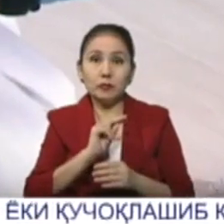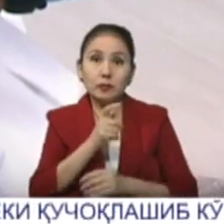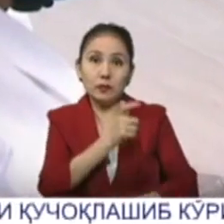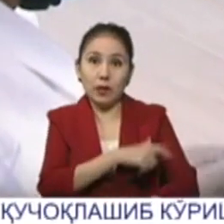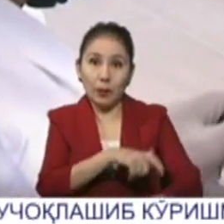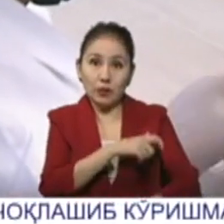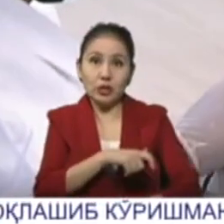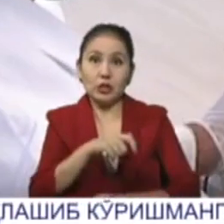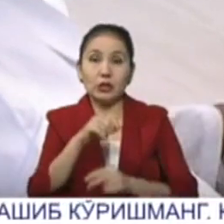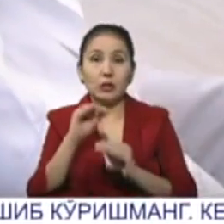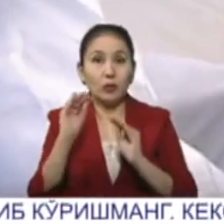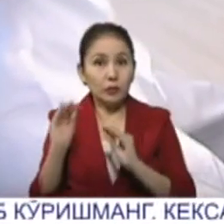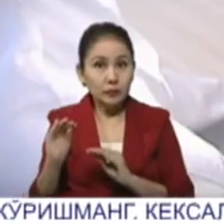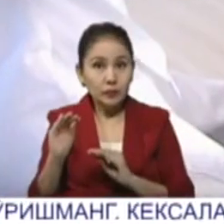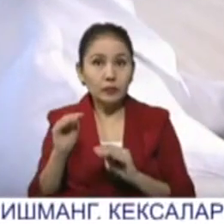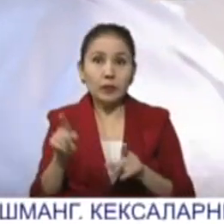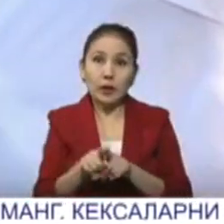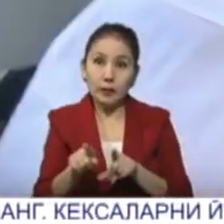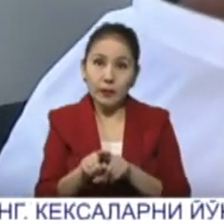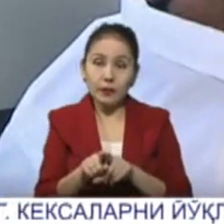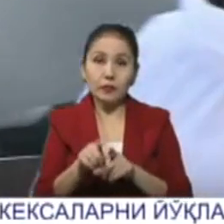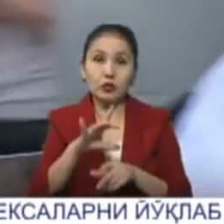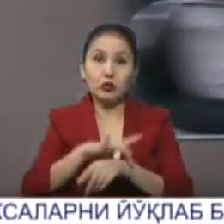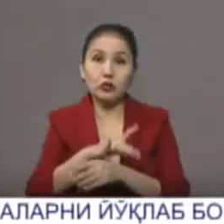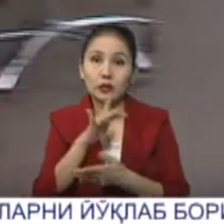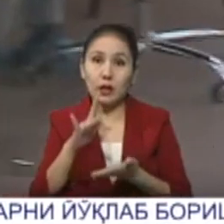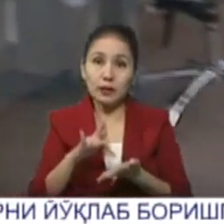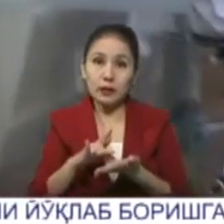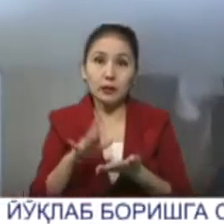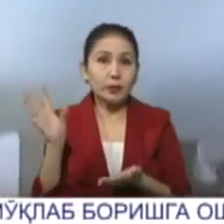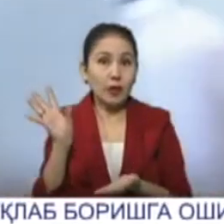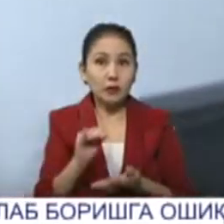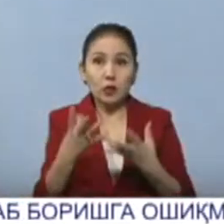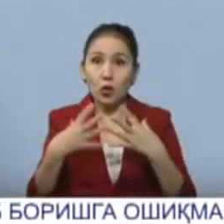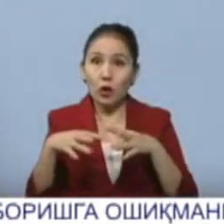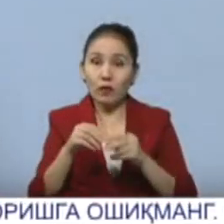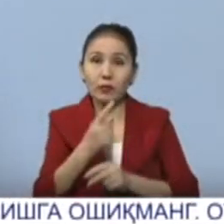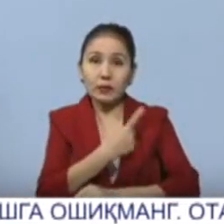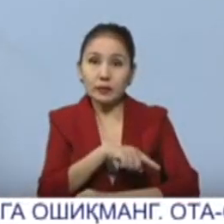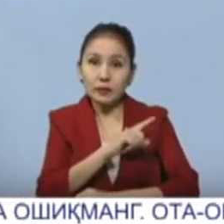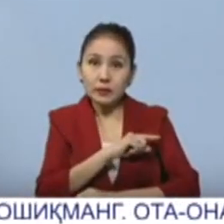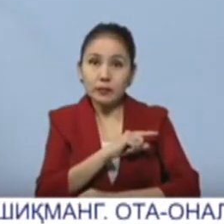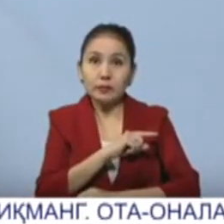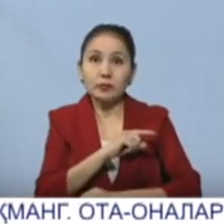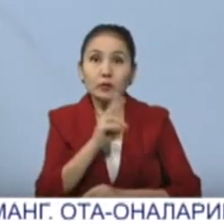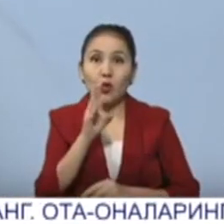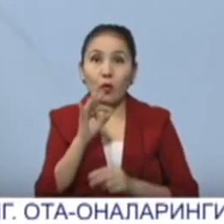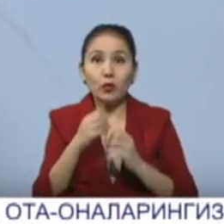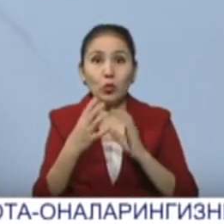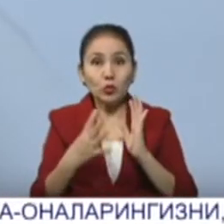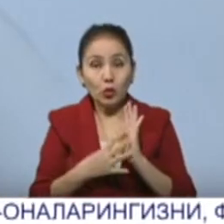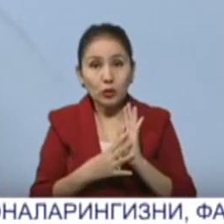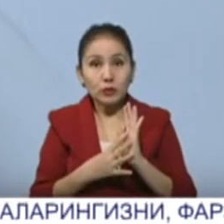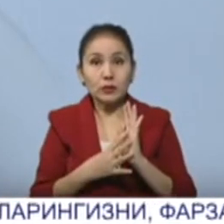navbatchilikda ishlayotganliklari hamda Toshkent shahridagi barcha oilaviy poliklinikalar qoshida COVID-19